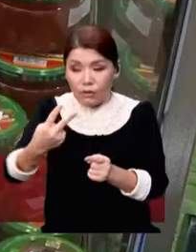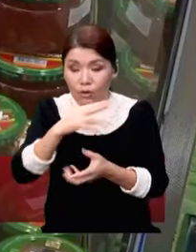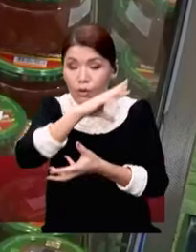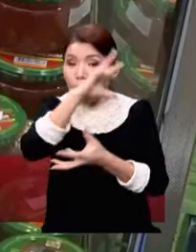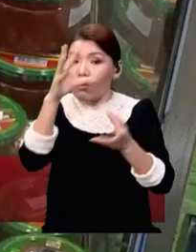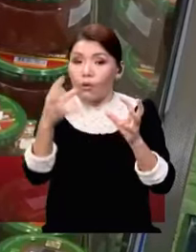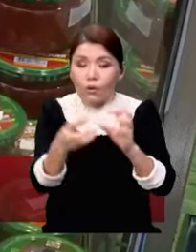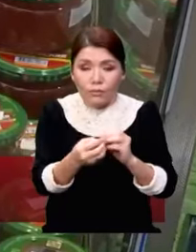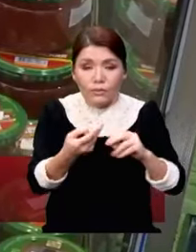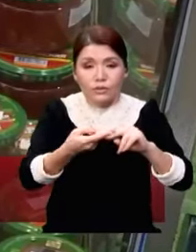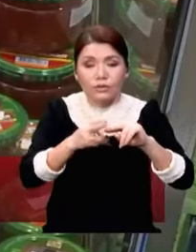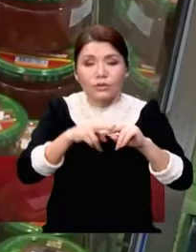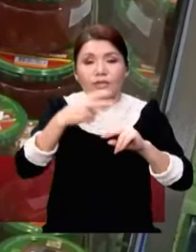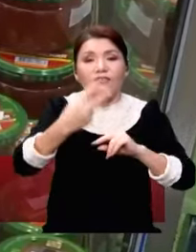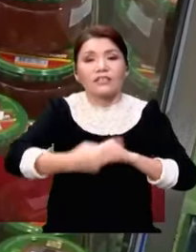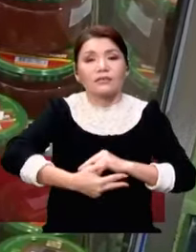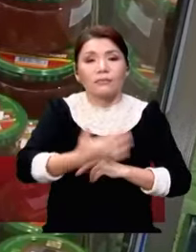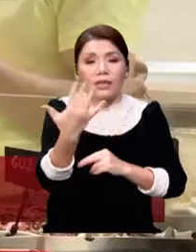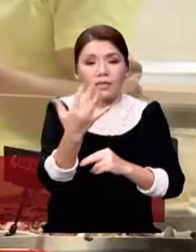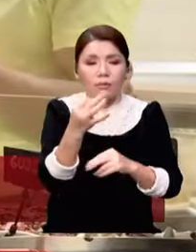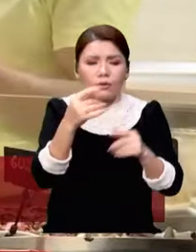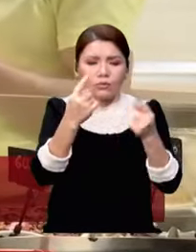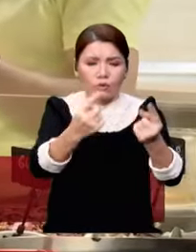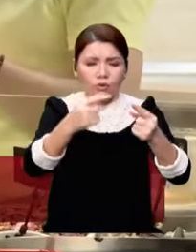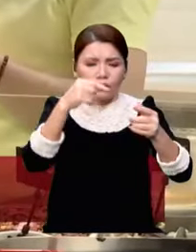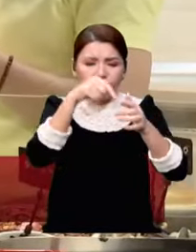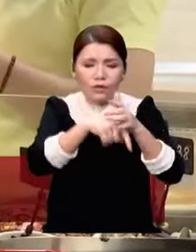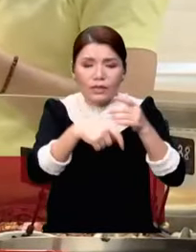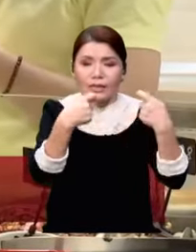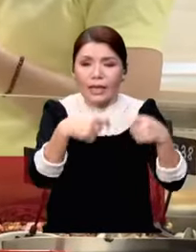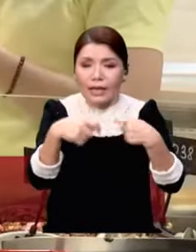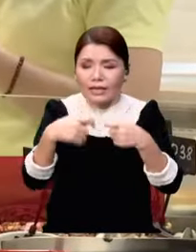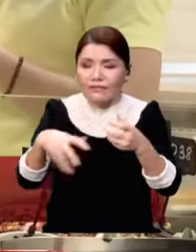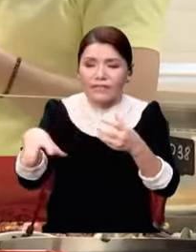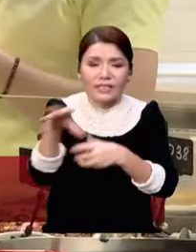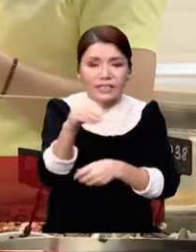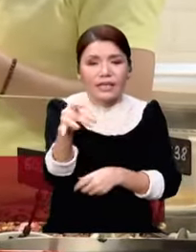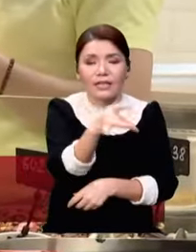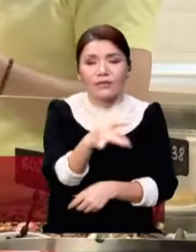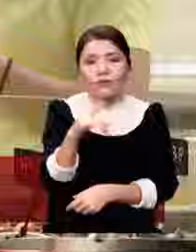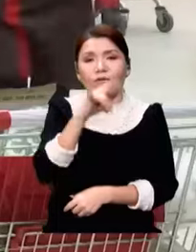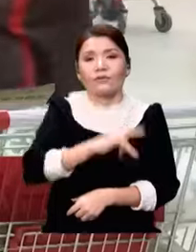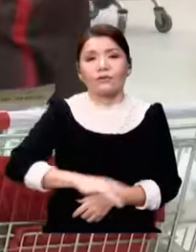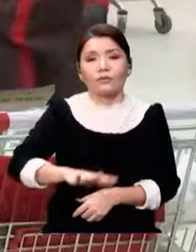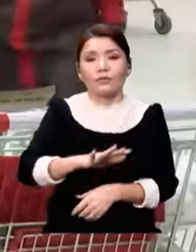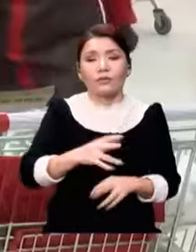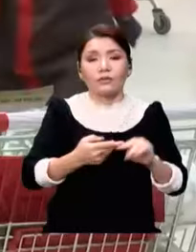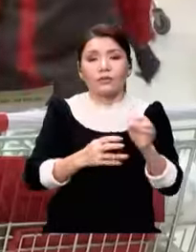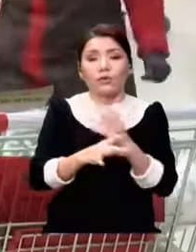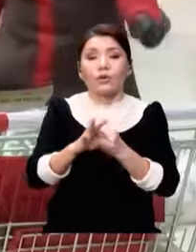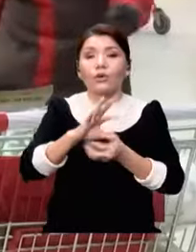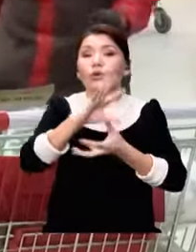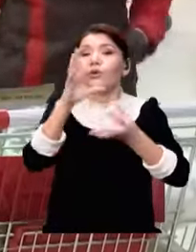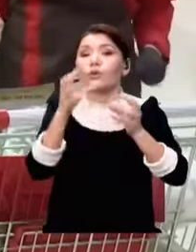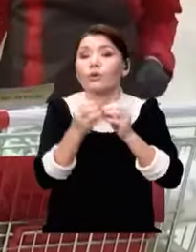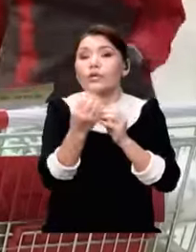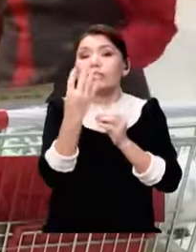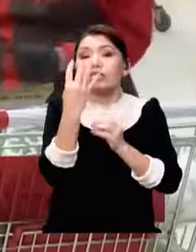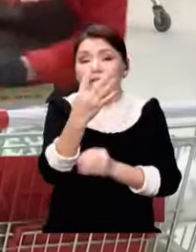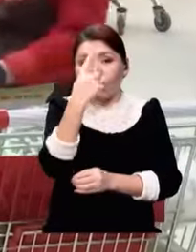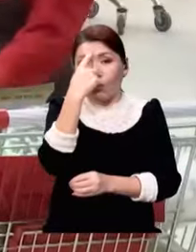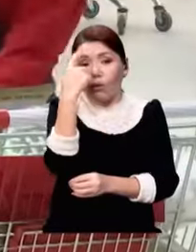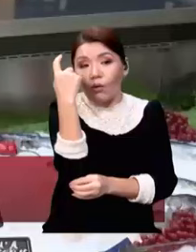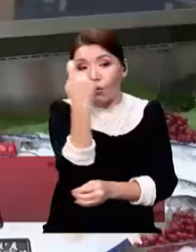более 125 крупных субъектов внутренней торговли всех регионов республики. И как итог, 4